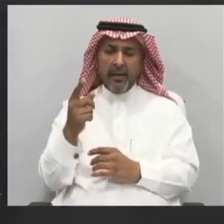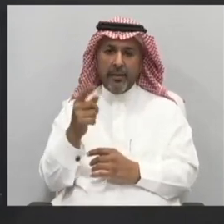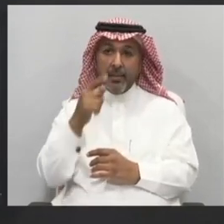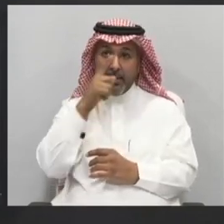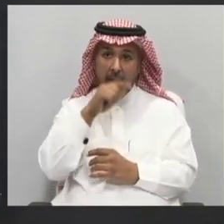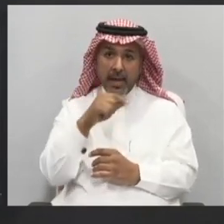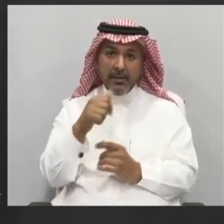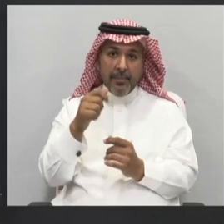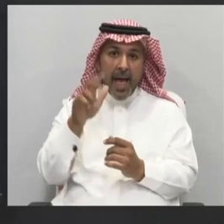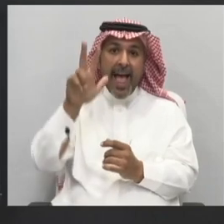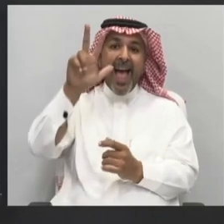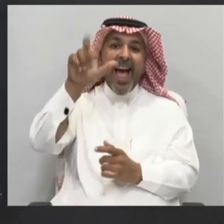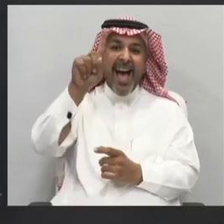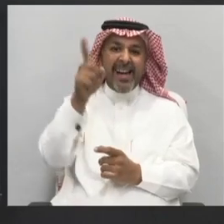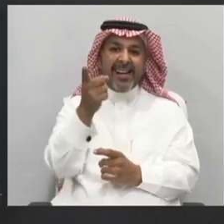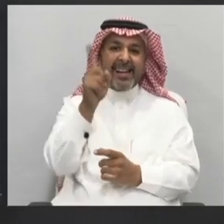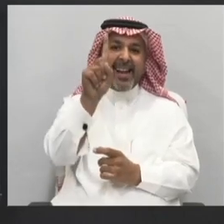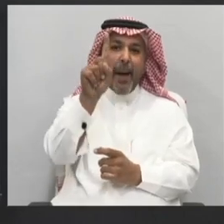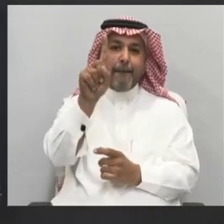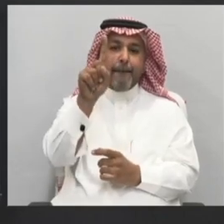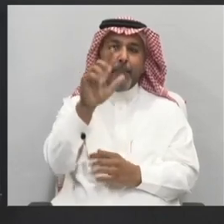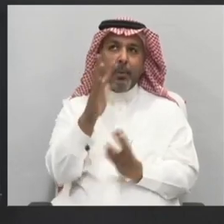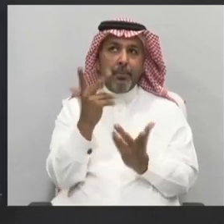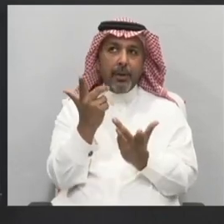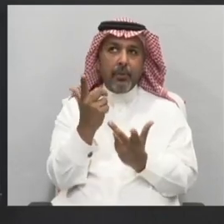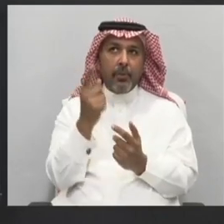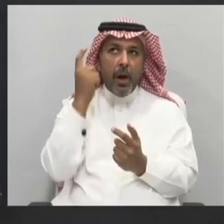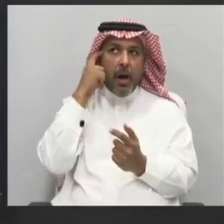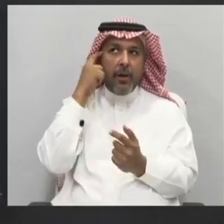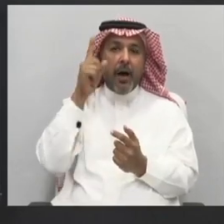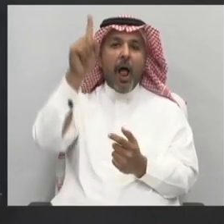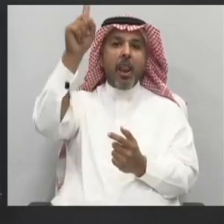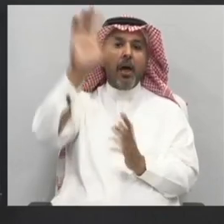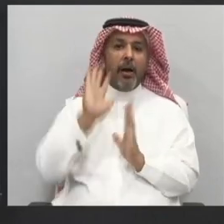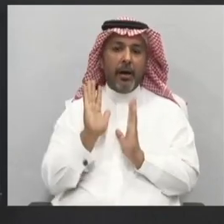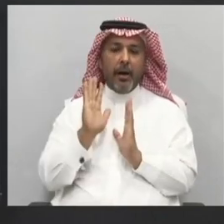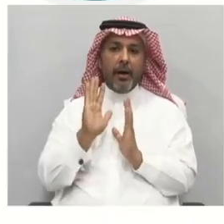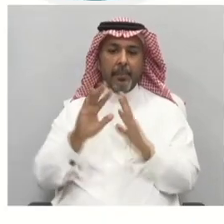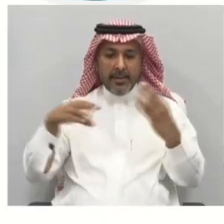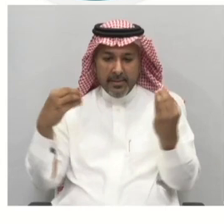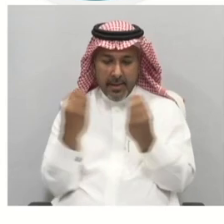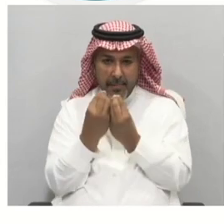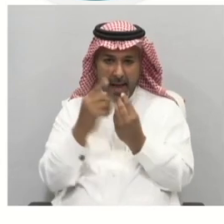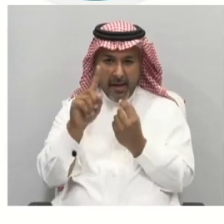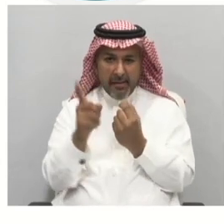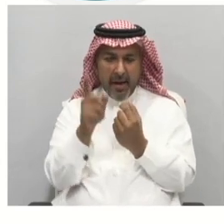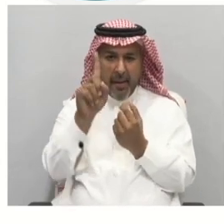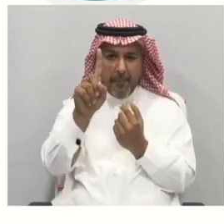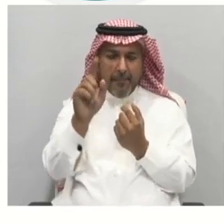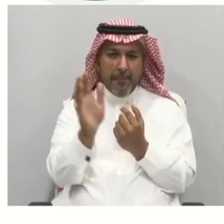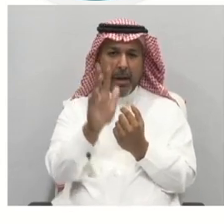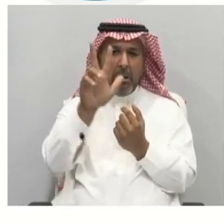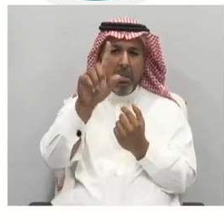الرب فقط ونسكت يراد به الله سبحانه وتعالى ثم ذكرنا ان معناه شرعا هو افراد الله